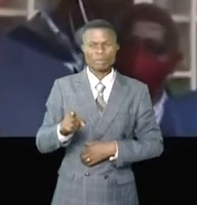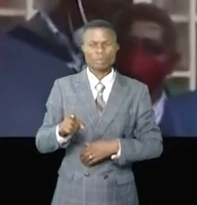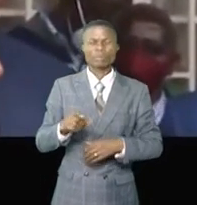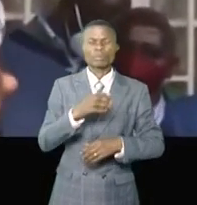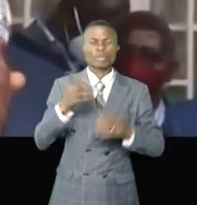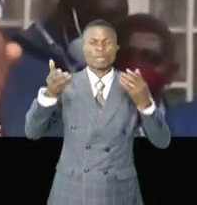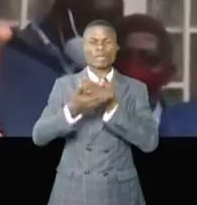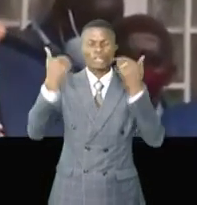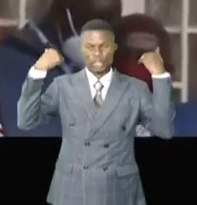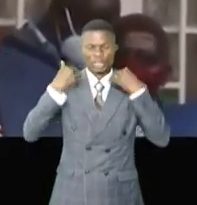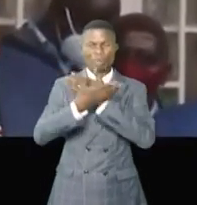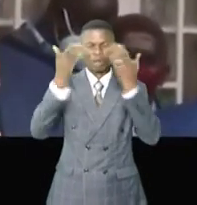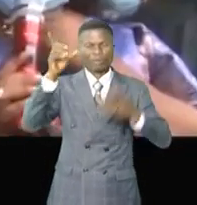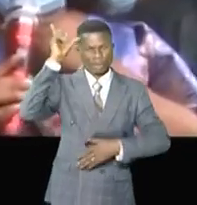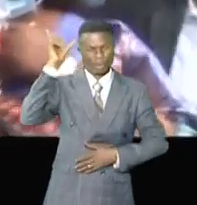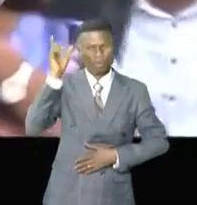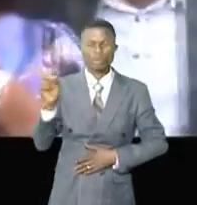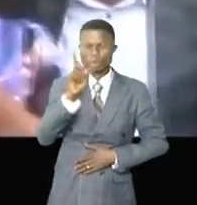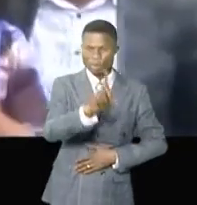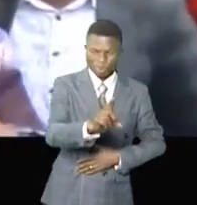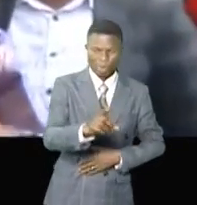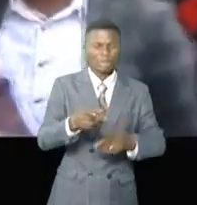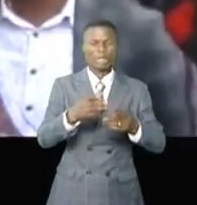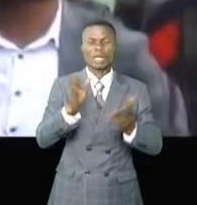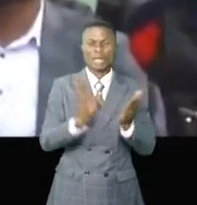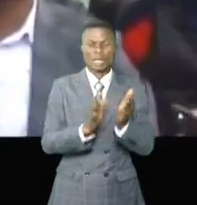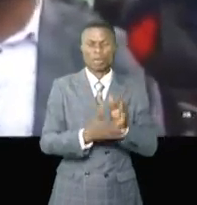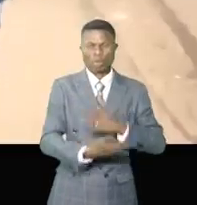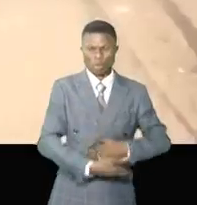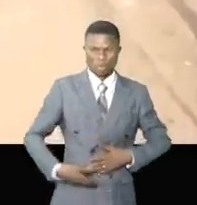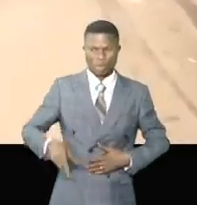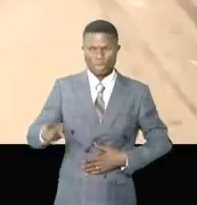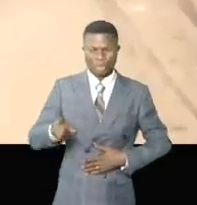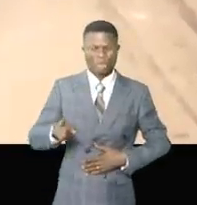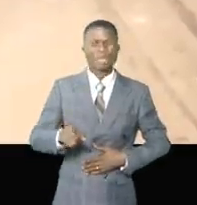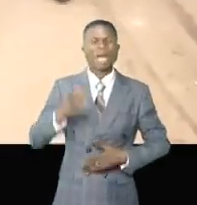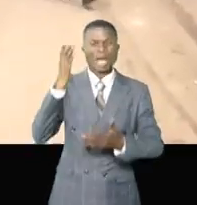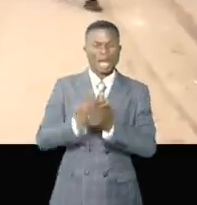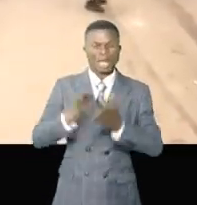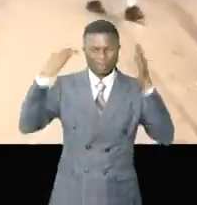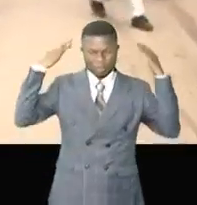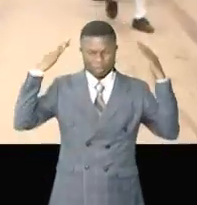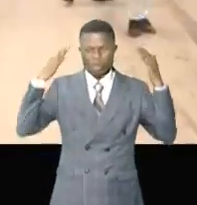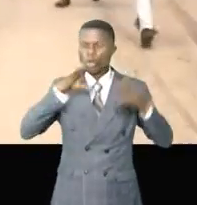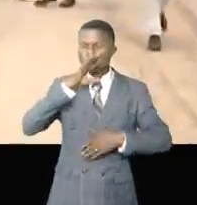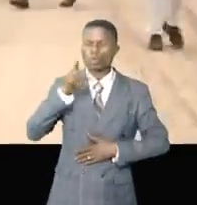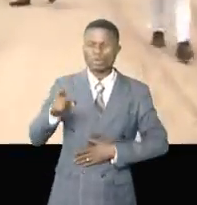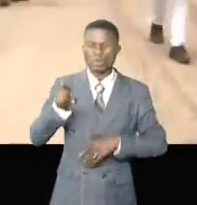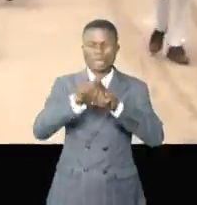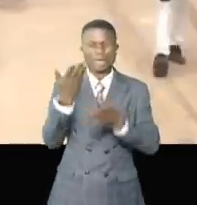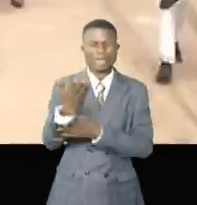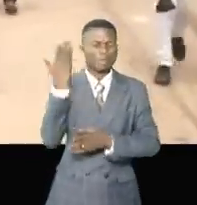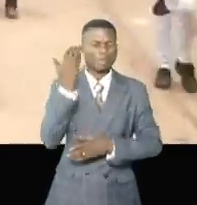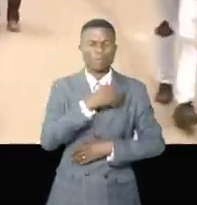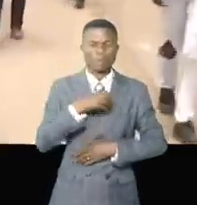maire adjointe de Lubumbashi, Lauriane Mwewa, sont descendus au lycée Tendeleye afin de démentir cette fausse rumeur et ainsi apaiser les